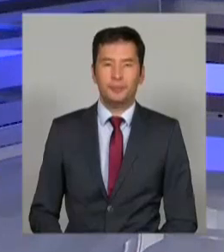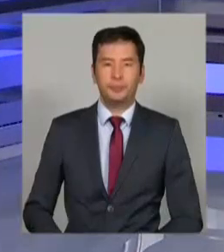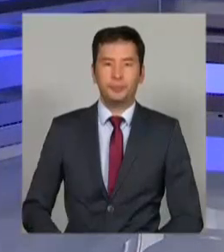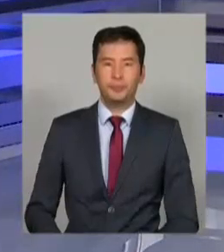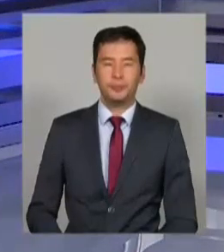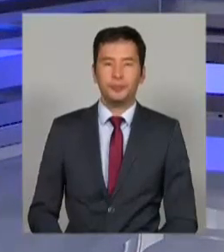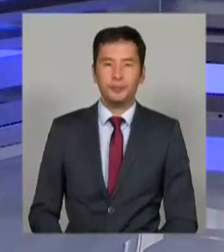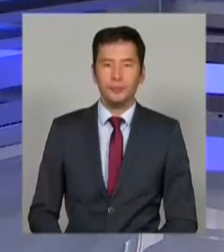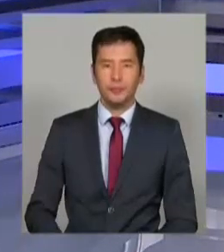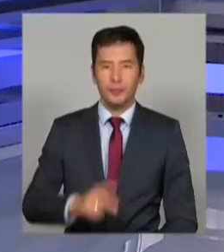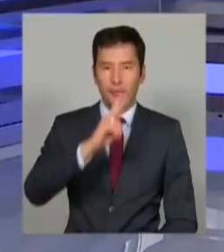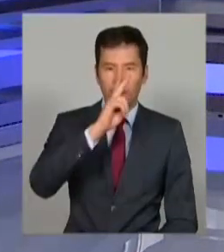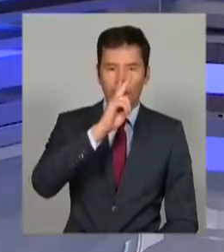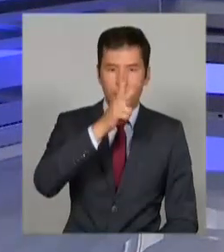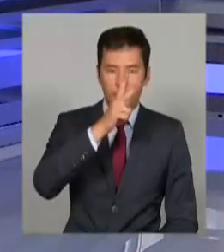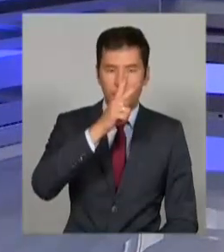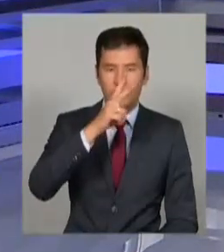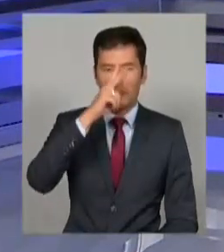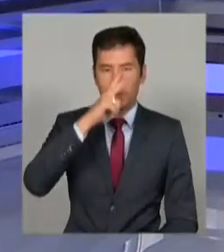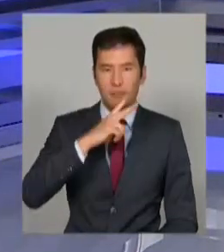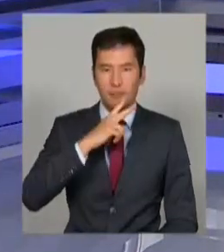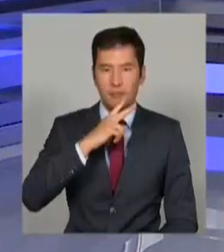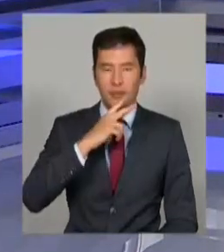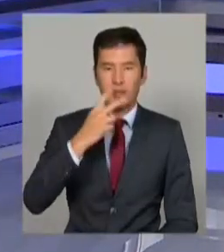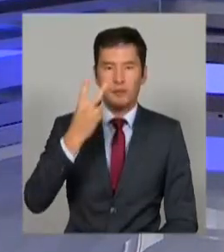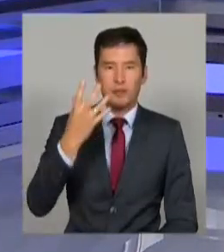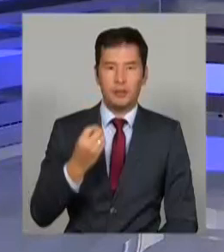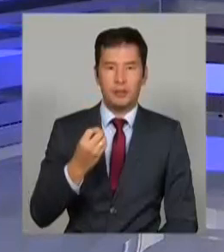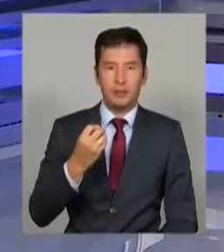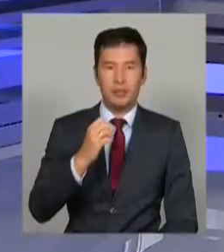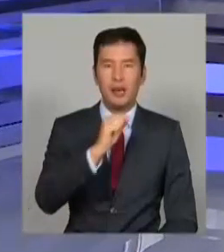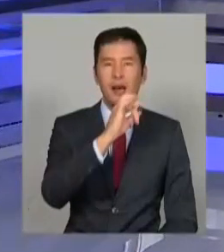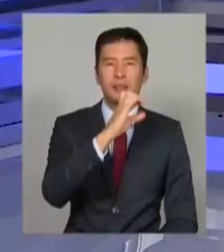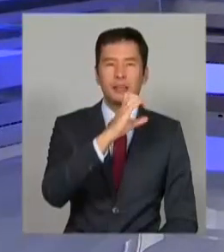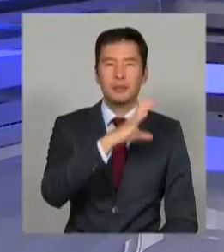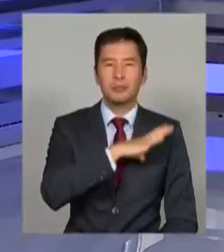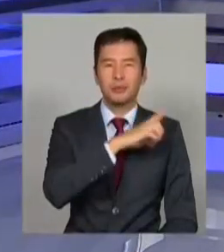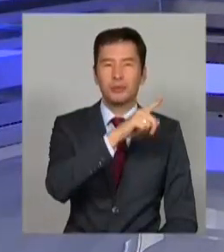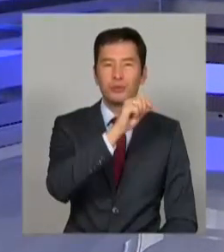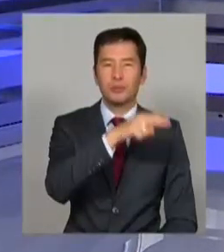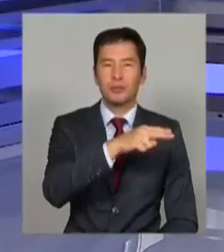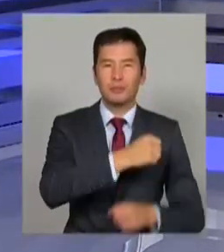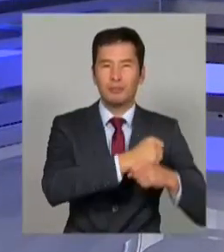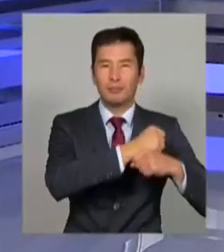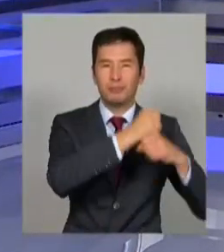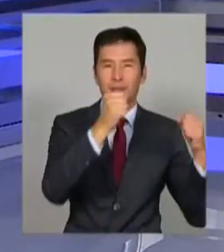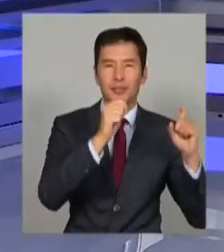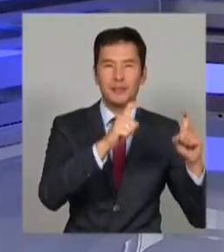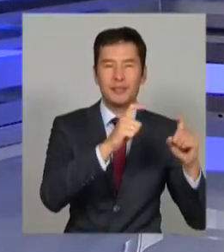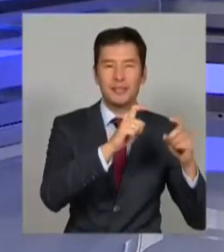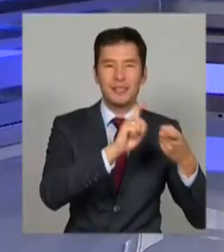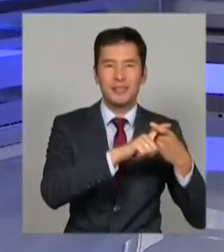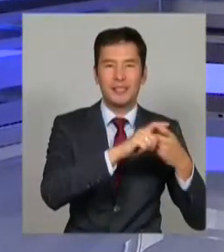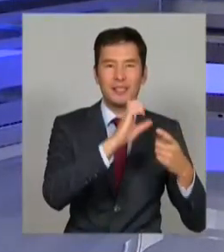2 жыл, 2 ай, 2 күн. Арыстағы жарылысқа тура осындай уақыт салып, Жамбыл облысында болған